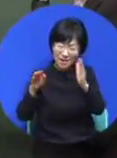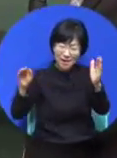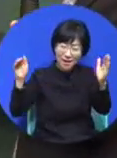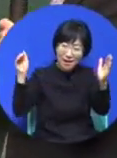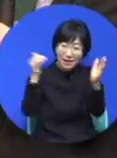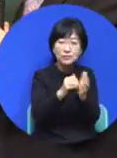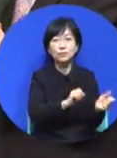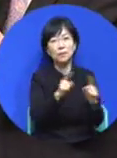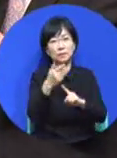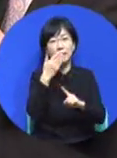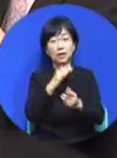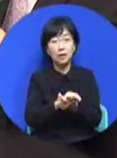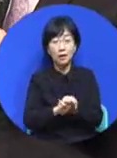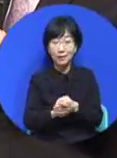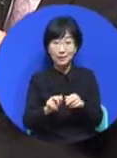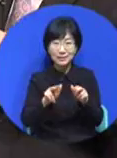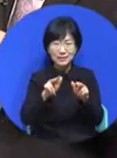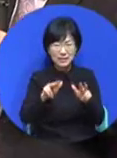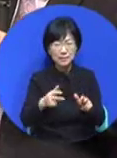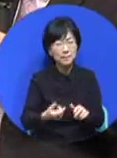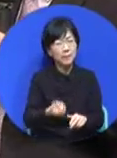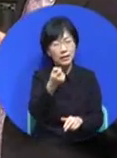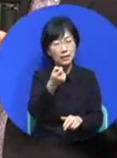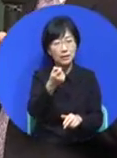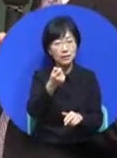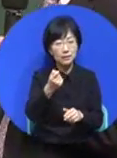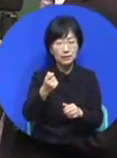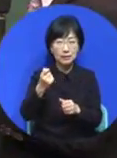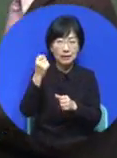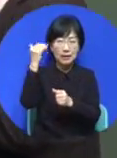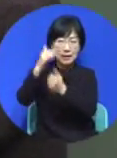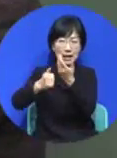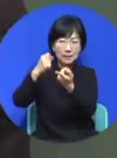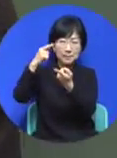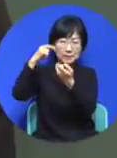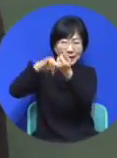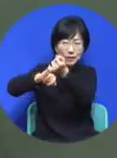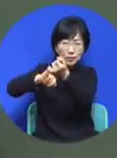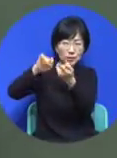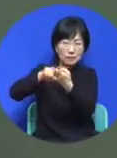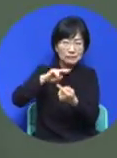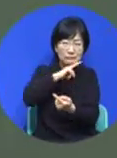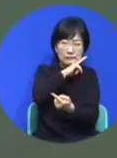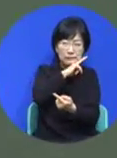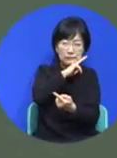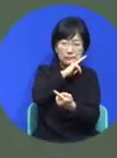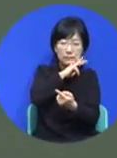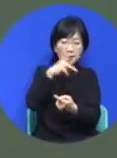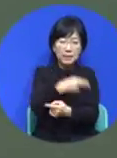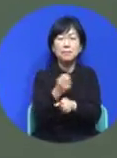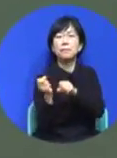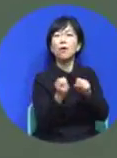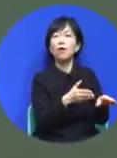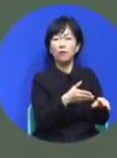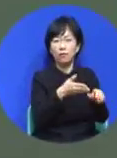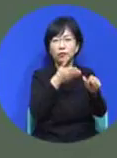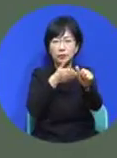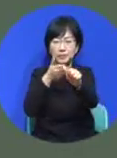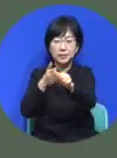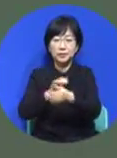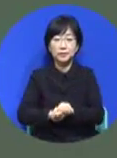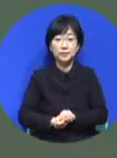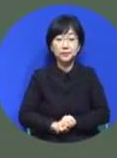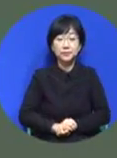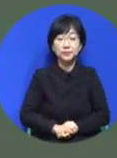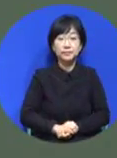you can save your family line and your neighborhood. Just get rid of your disbelief right now. 자, 얼마나 중요한 믿음의 선택을 합니까?